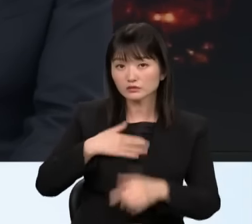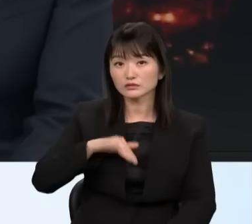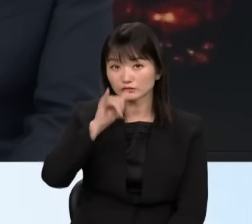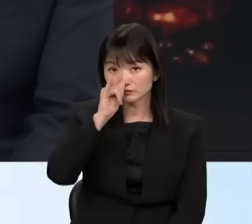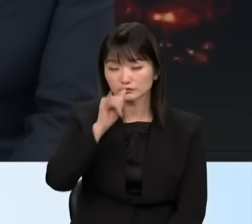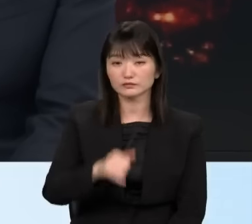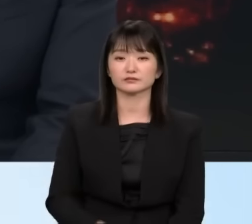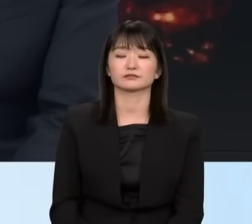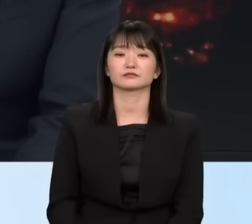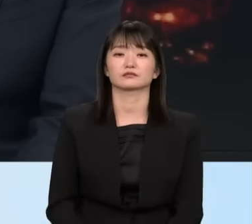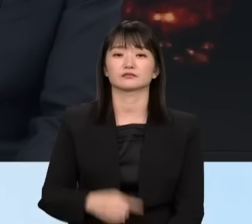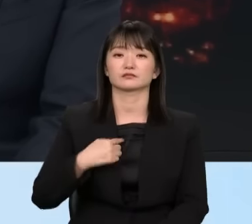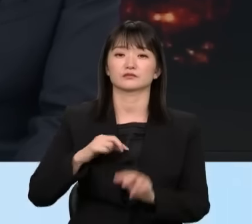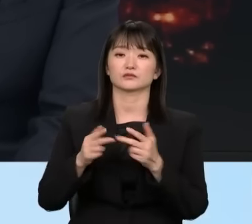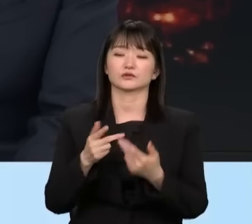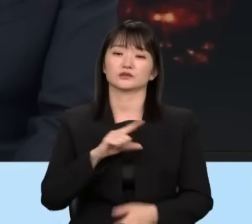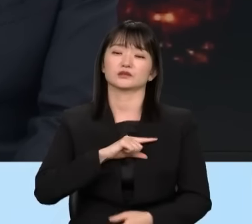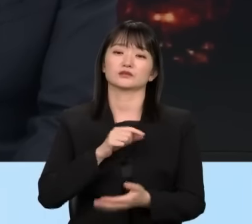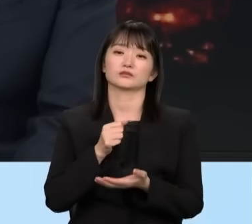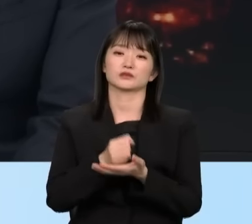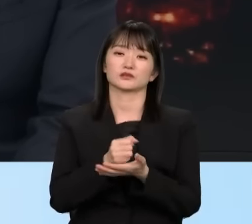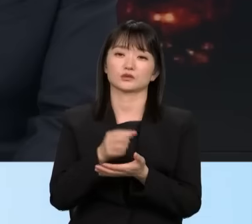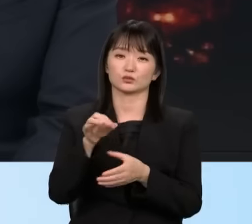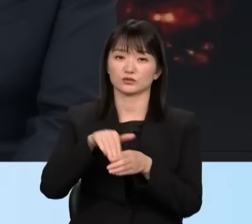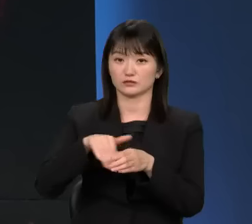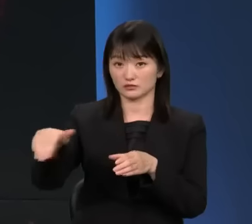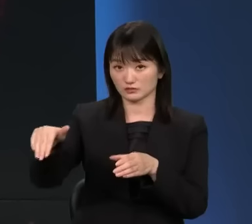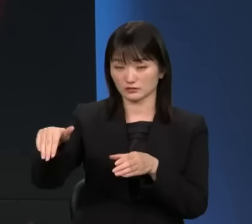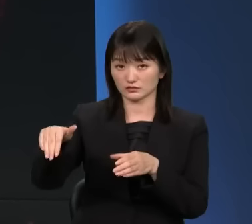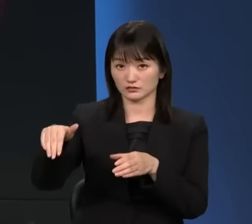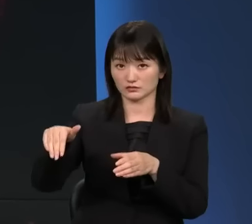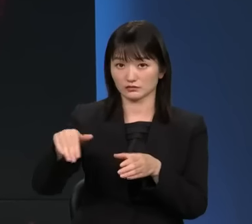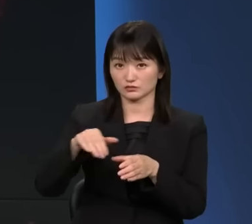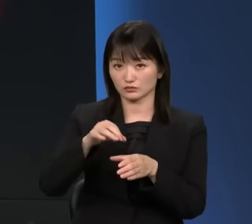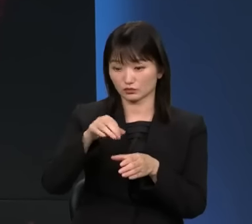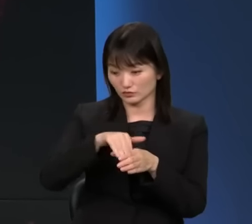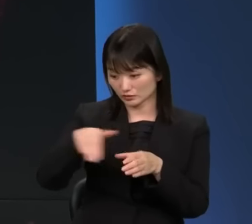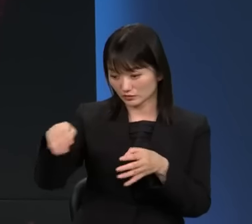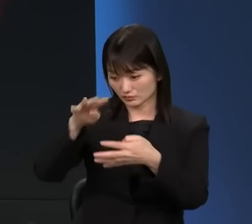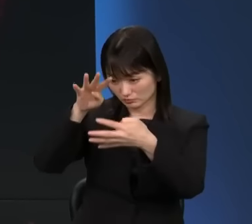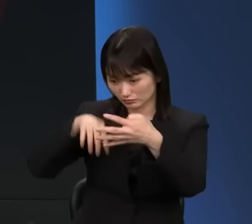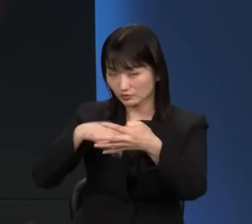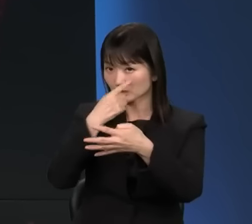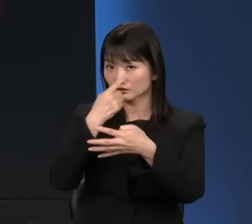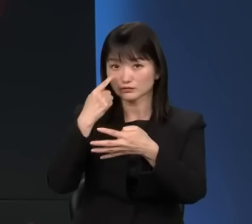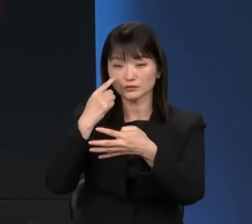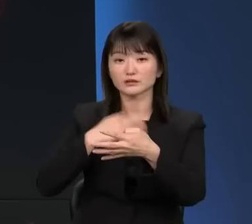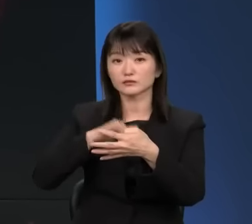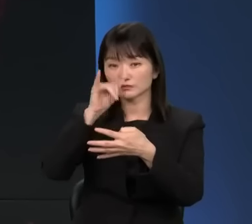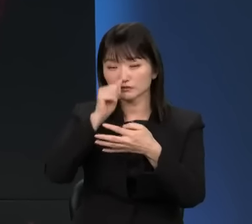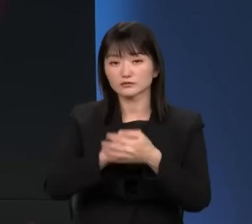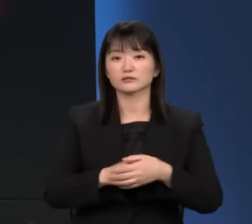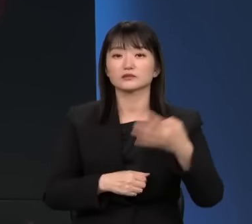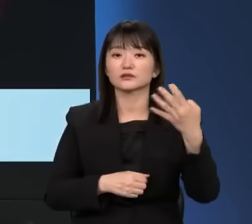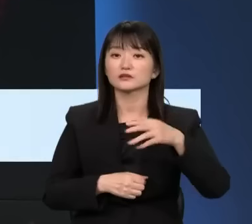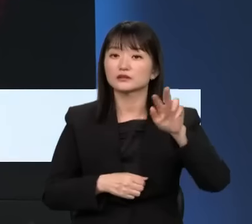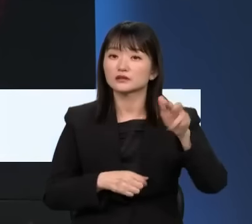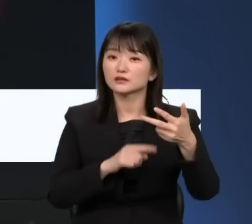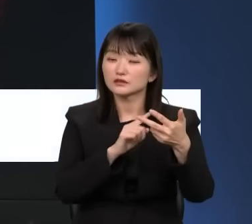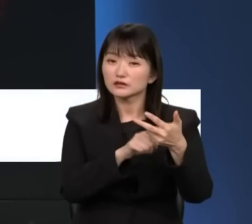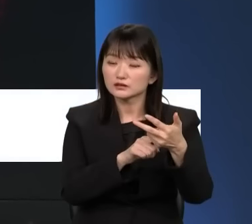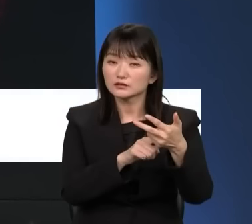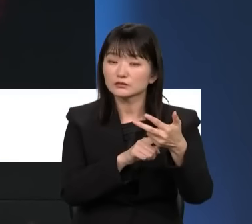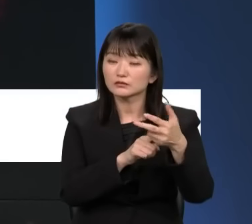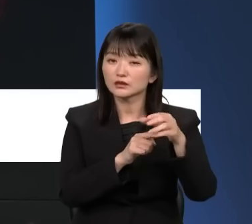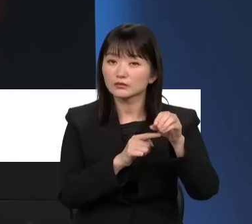아닙니까 예 본인 명의의 계좌로 돈을 받았으니까 입금 내역은 확인을 하면 알 수가 있는 거고이 4,700만 원이라는 적지 않은